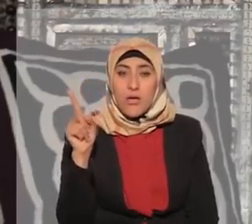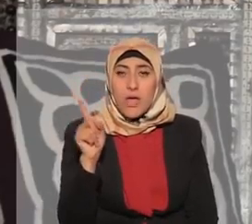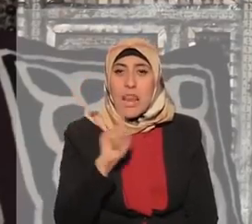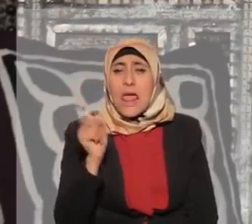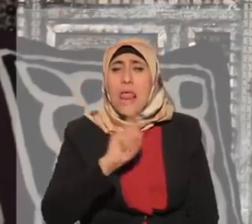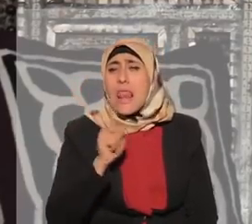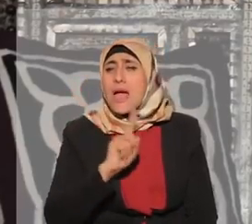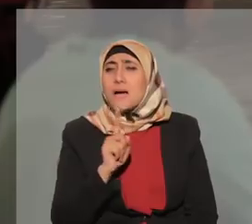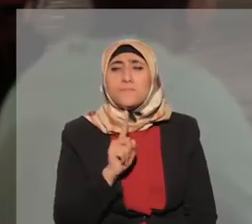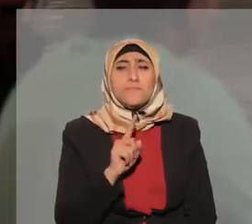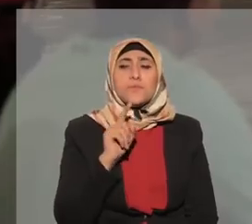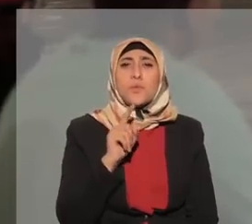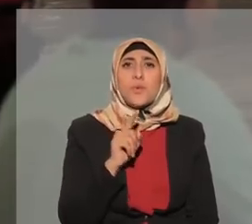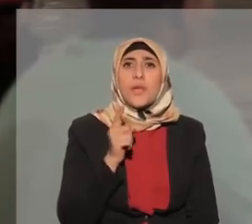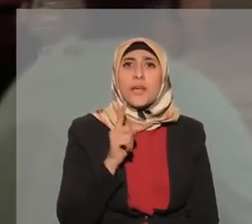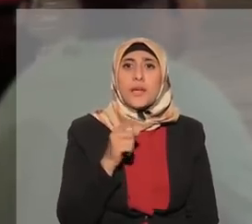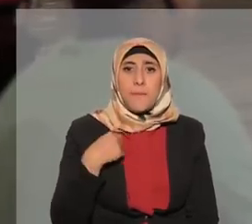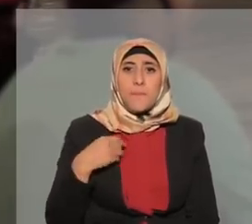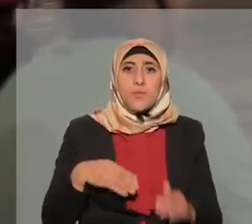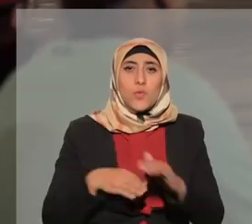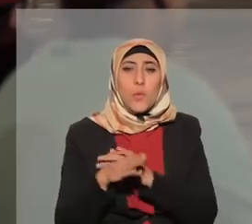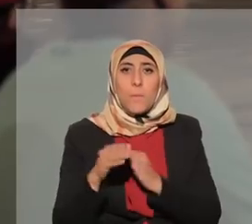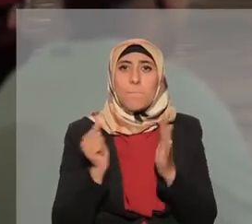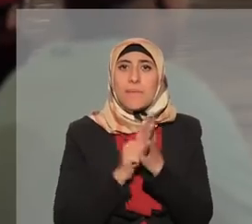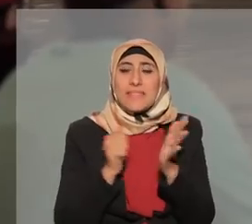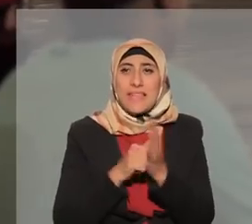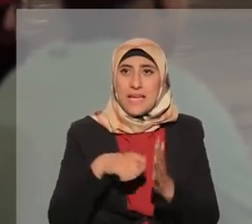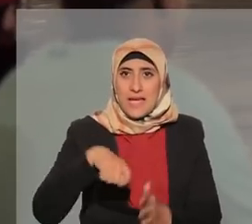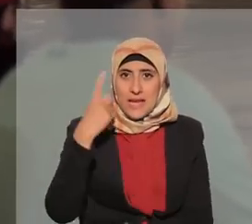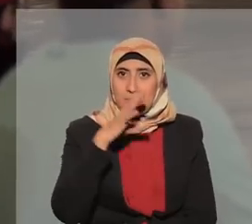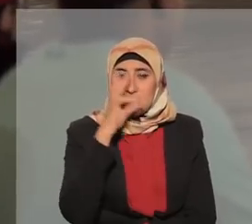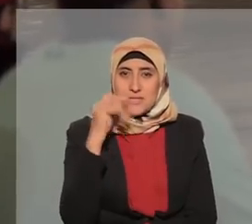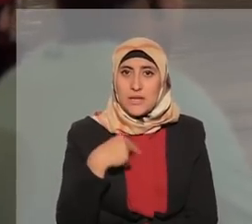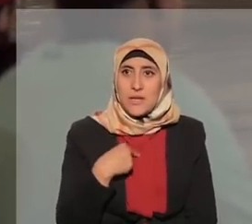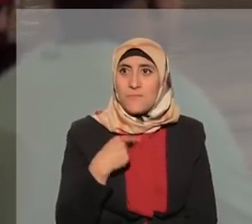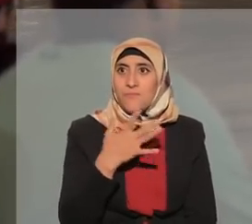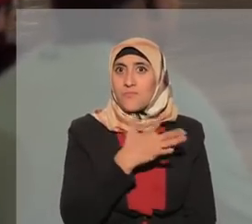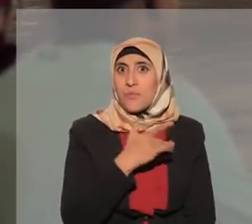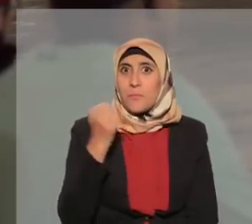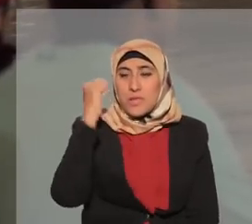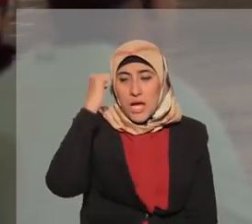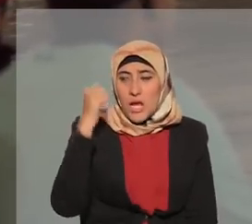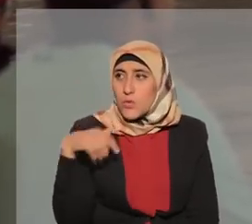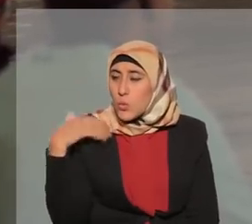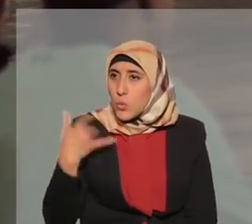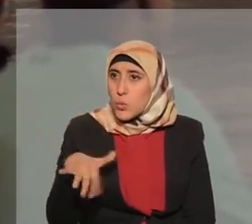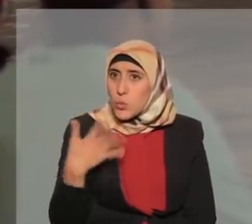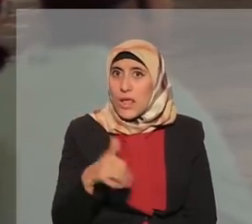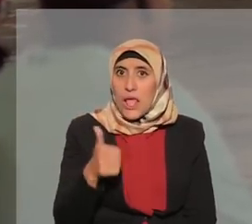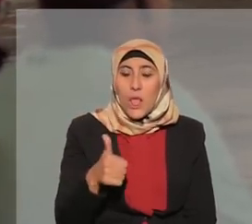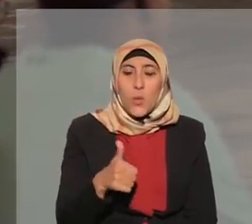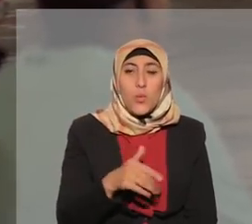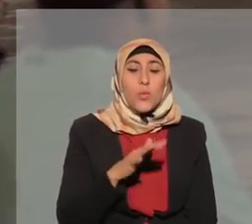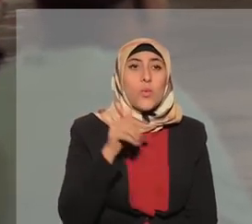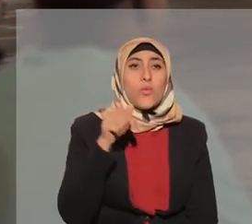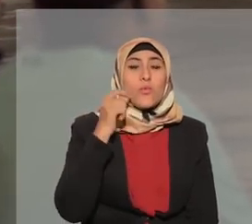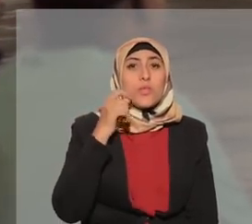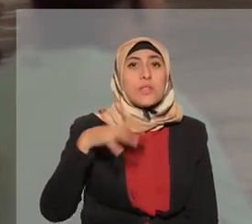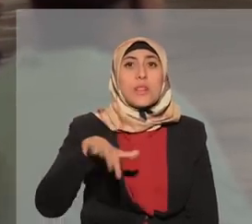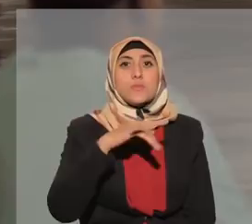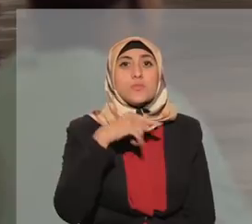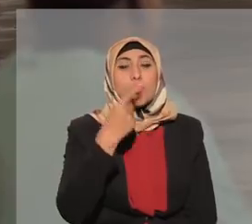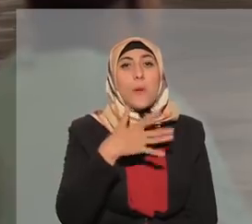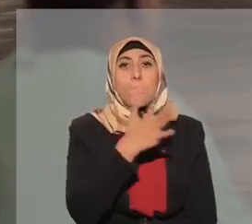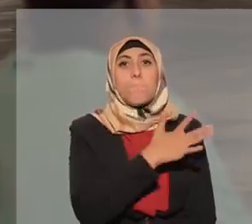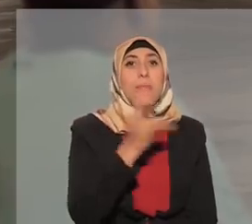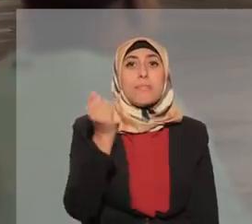المقامات. أنت ما تقول بيت غالي، في واحد بالنسبة له 100,000 غالية على بيت، واحد بالنسبة له 100,000,000 ليست غالية